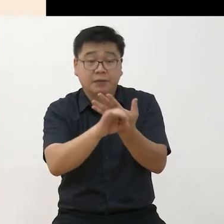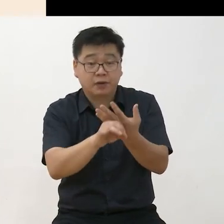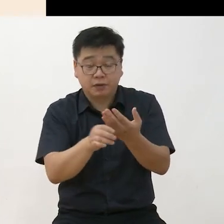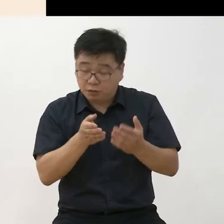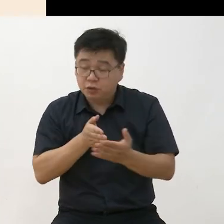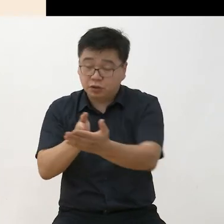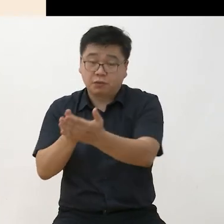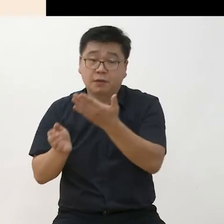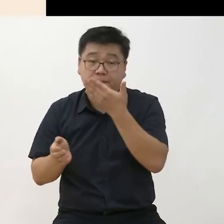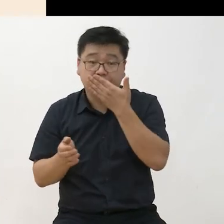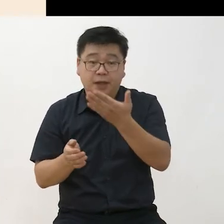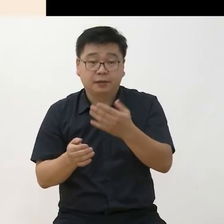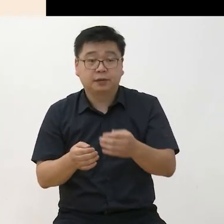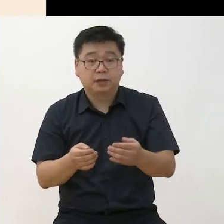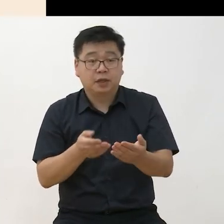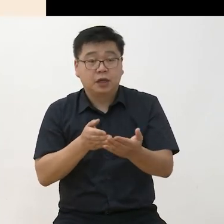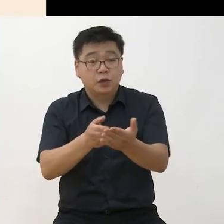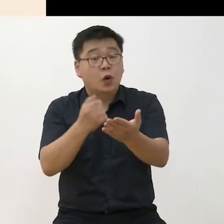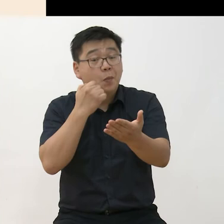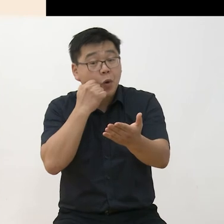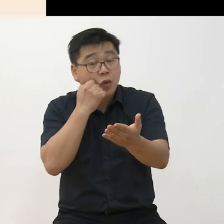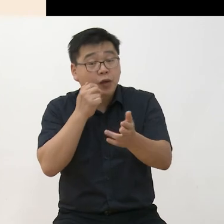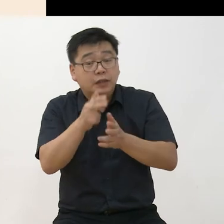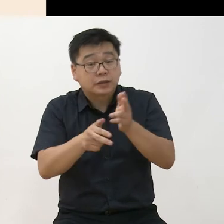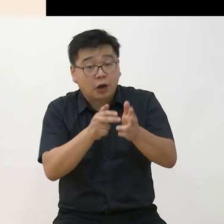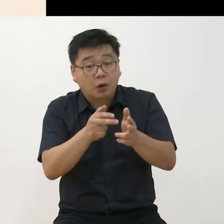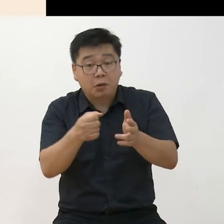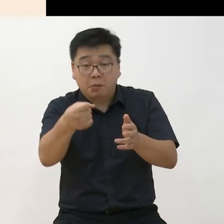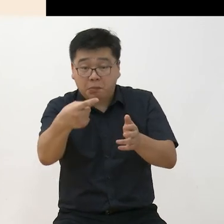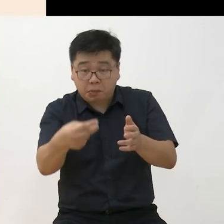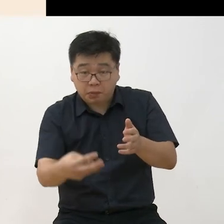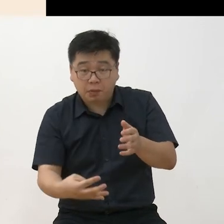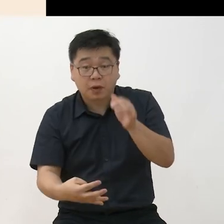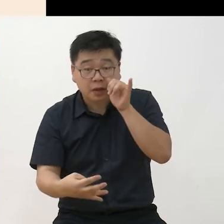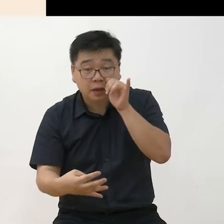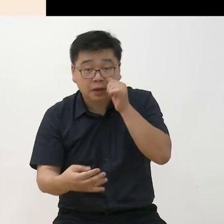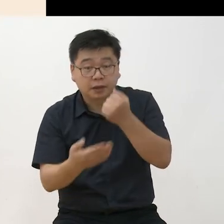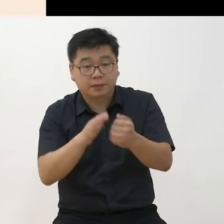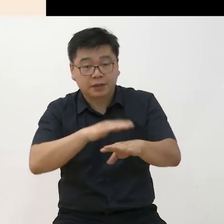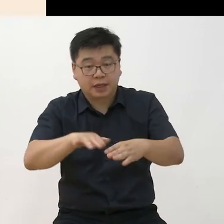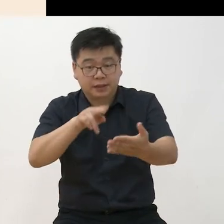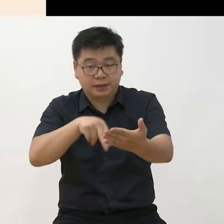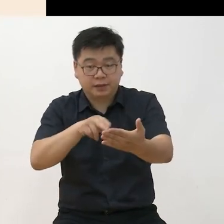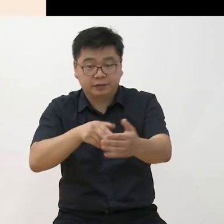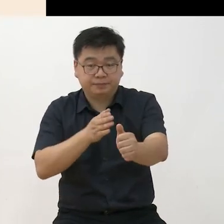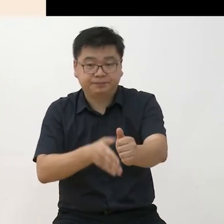하시면 되고요. 지원 신청할 수 없는 사업은 이제 계속적으로 나와 있는 부분이라서